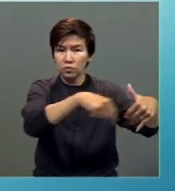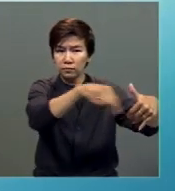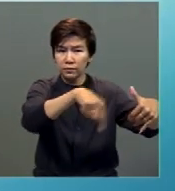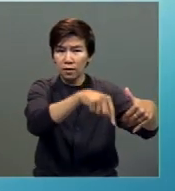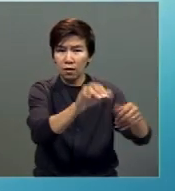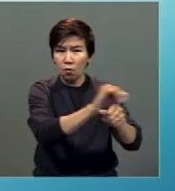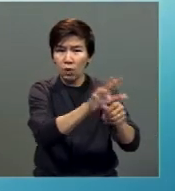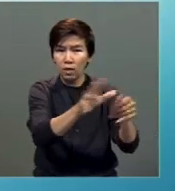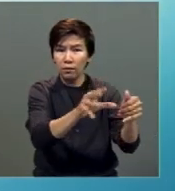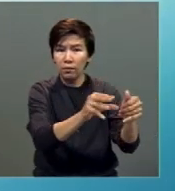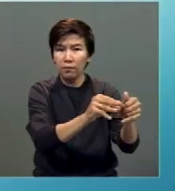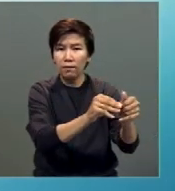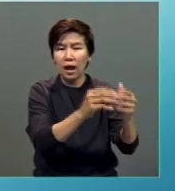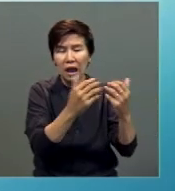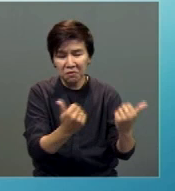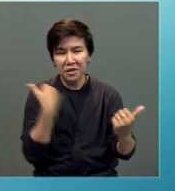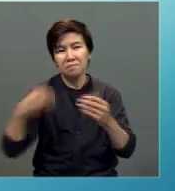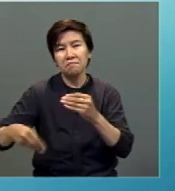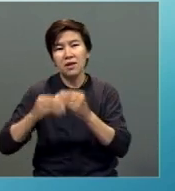รายนะครับที่เป็นรายที่มามารายงานในวันนี้เป็นอย่างไรบ้างพบว่าวันนี้เมื่อวานนี้เพิ่งชมไปว่าหายไปแล้วนะครับในกลุ่มที่เกิดใหม่ในสังคมในชุมชนวันนี้กลับมาใหม่1